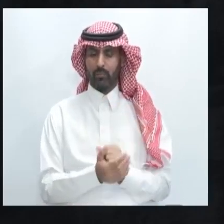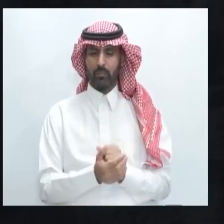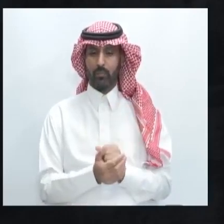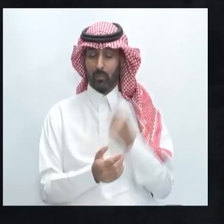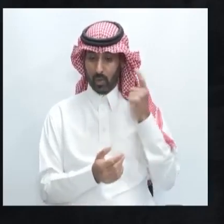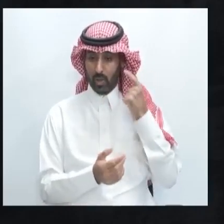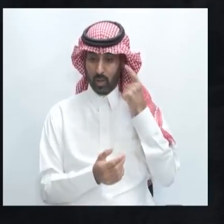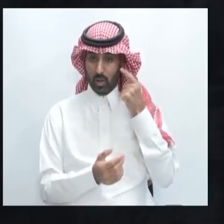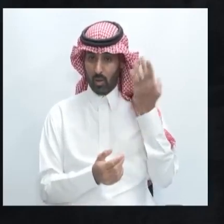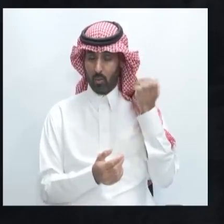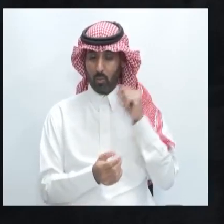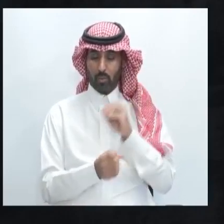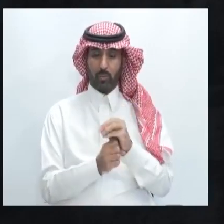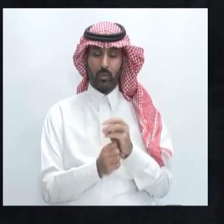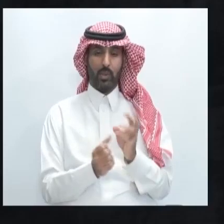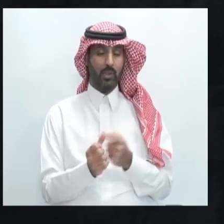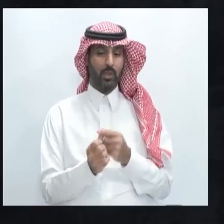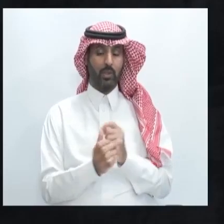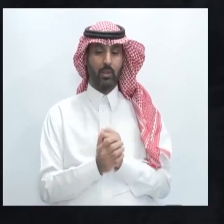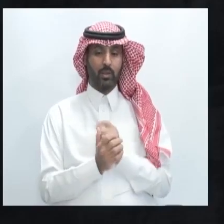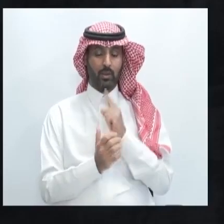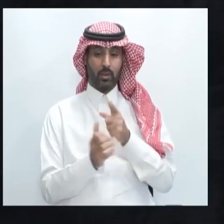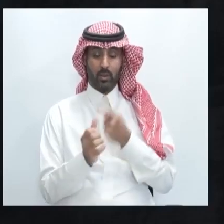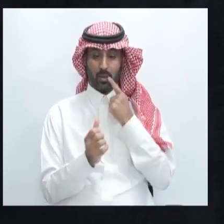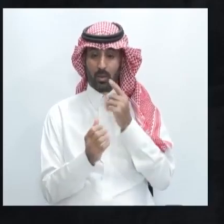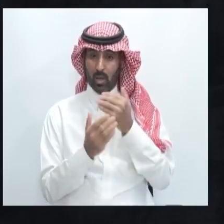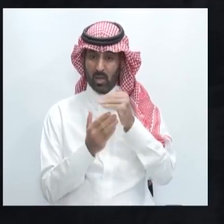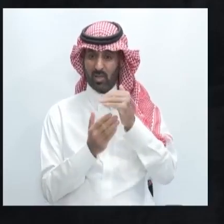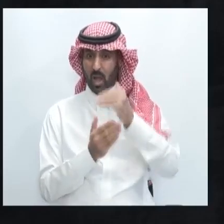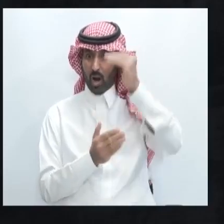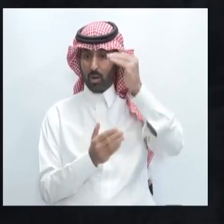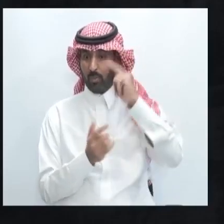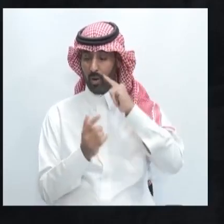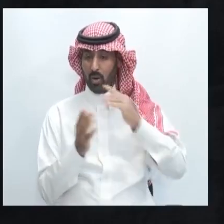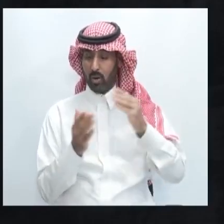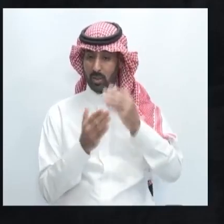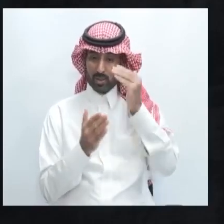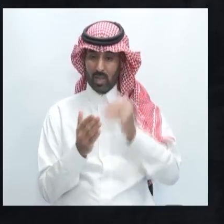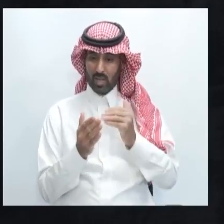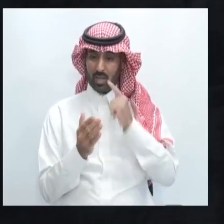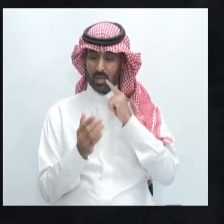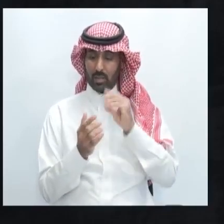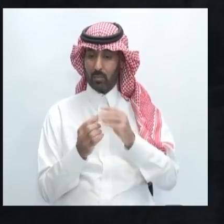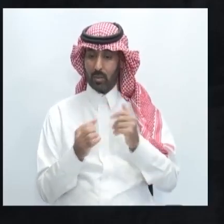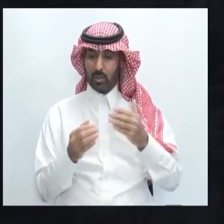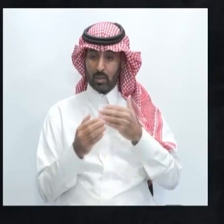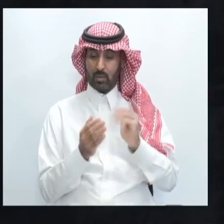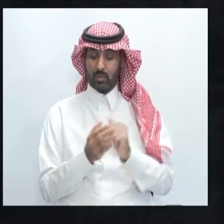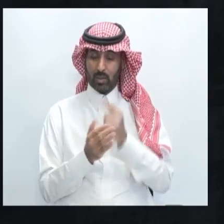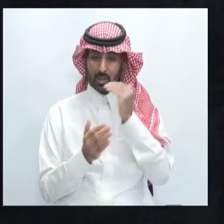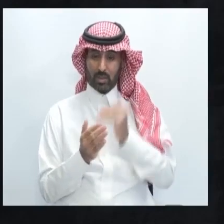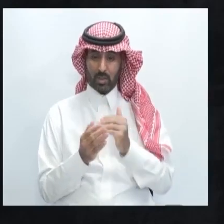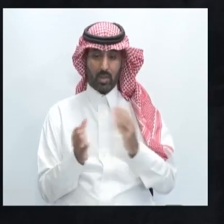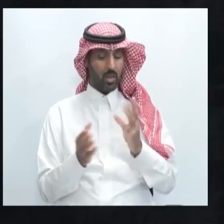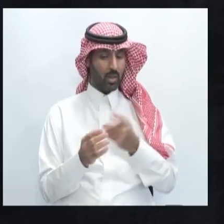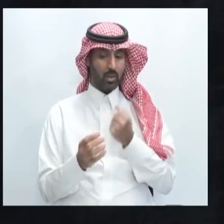هل تذكرون عندما قلنا يوجد حد اكبر مقدمه كبرى وحد اكبر مقدمه صغرى وحد اصغر